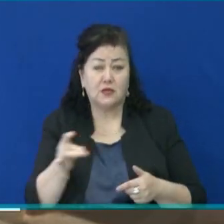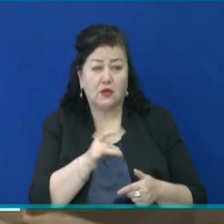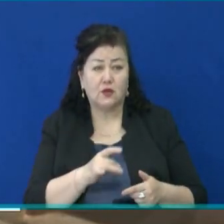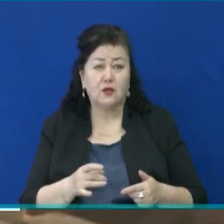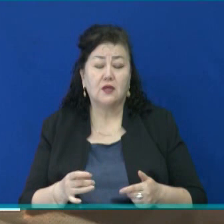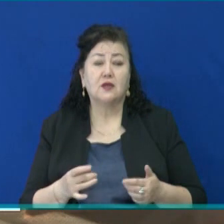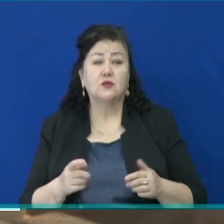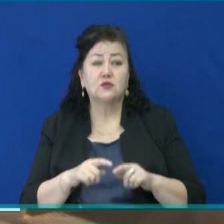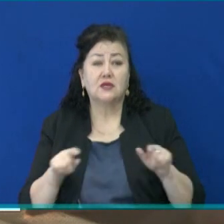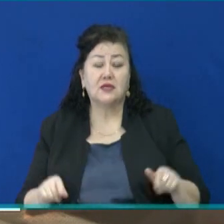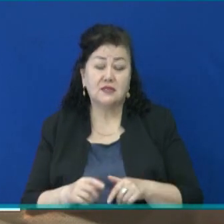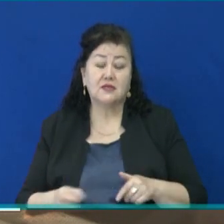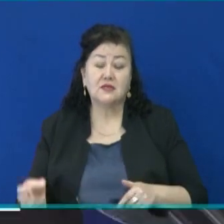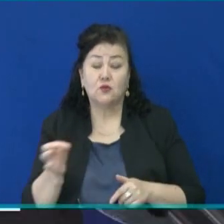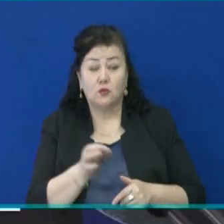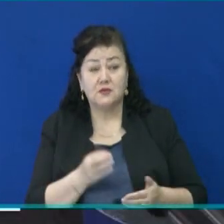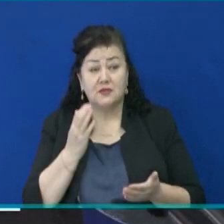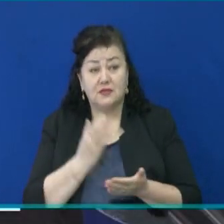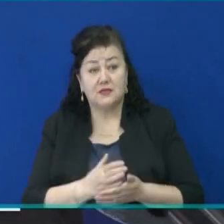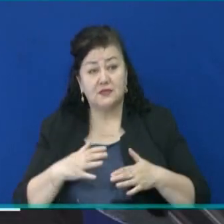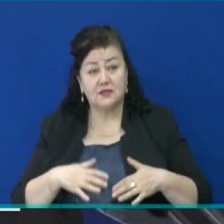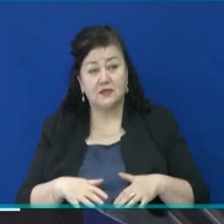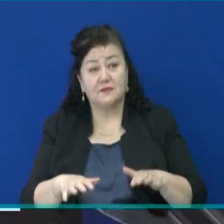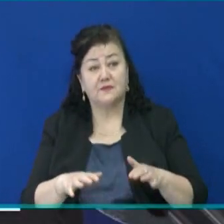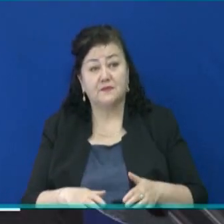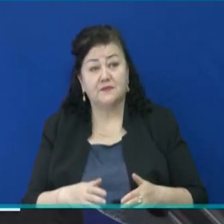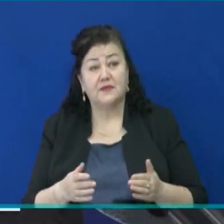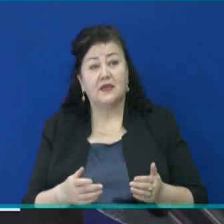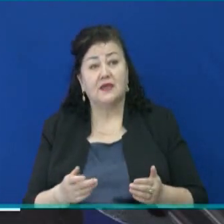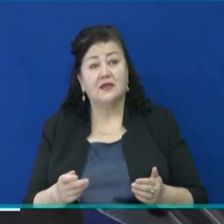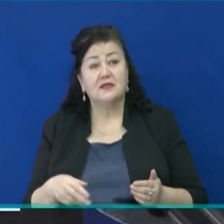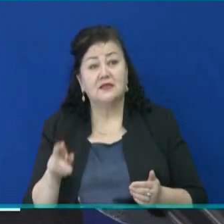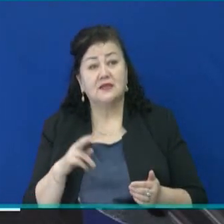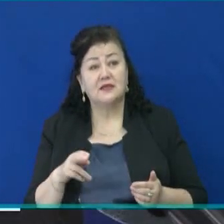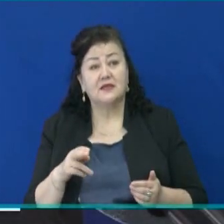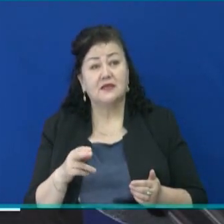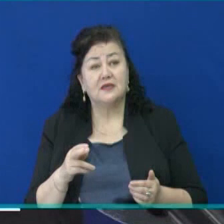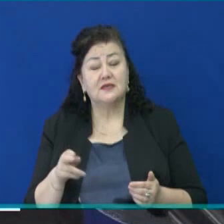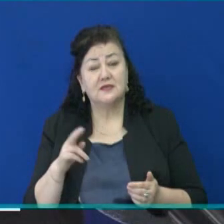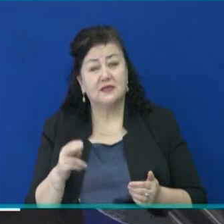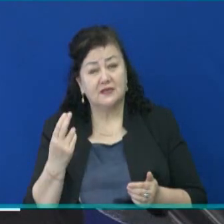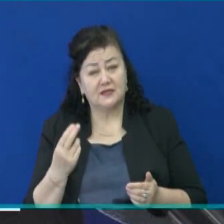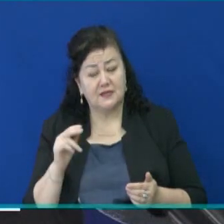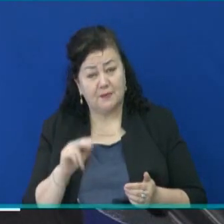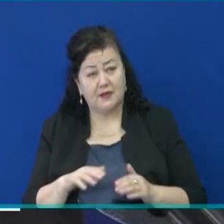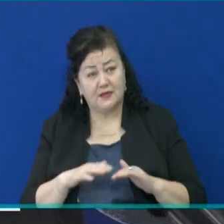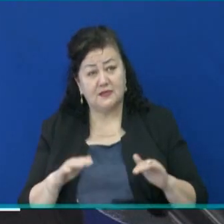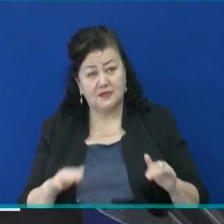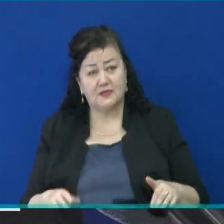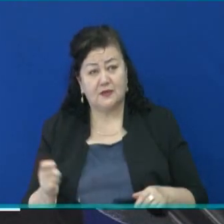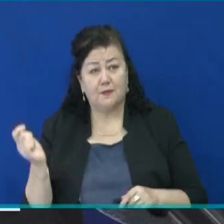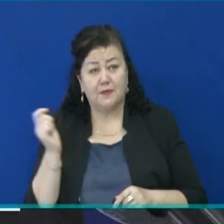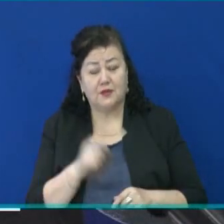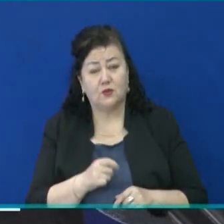Облыстың құрылуымен бұл мәселе шешімін тапты. Іс-қимылы шектелген балалардың мамалары келіп,